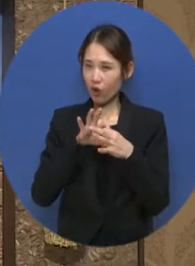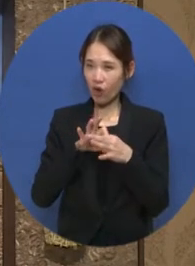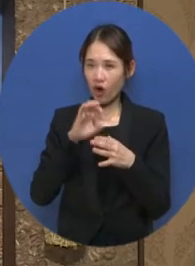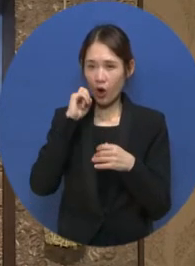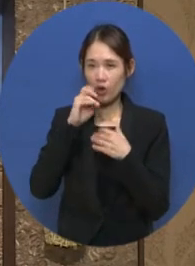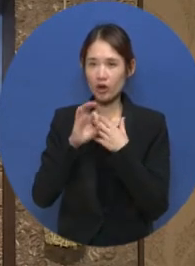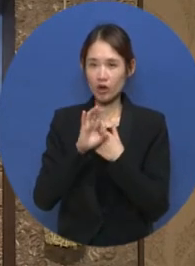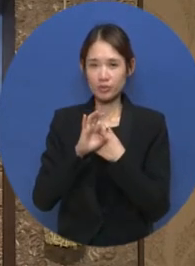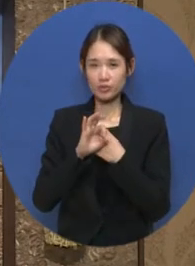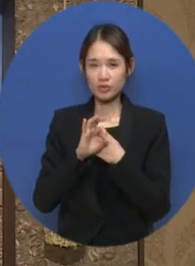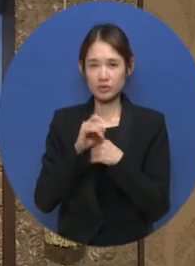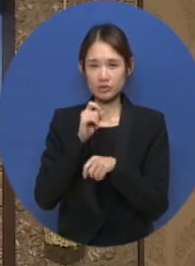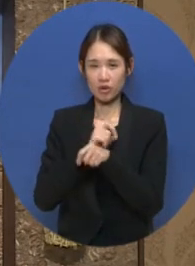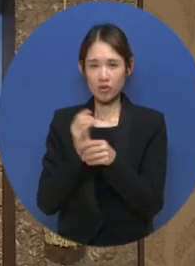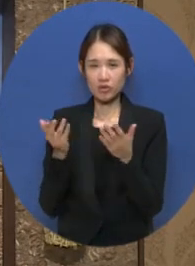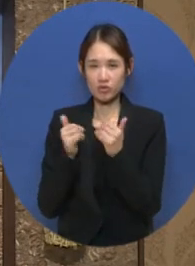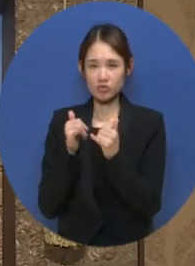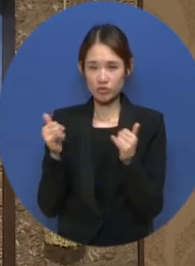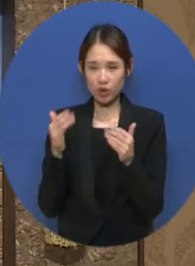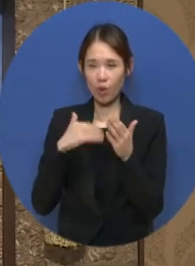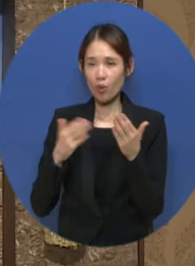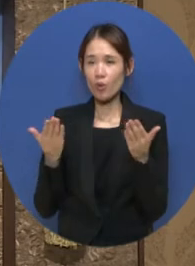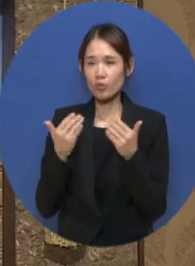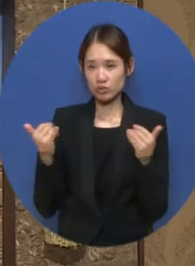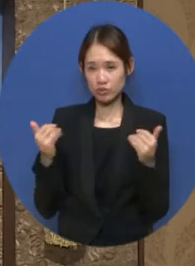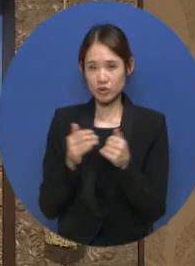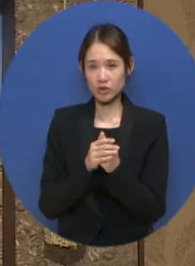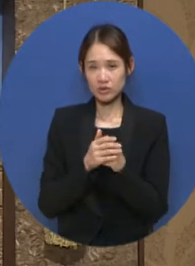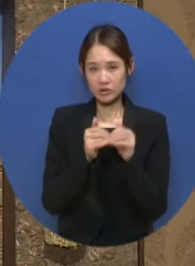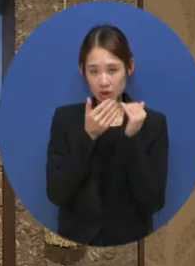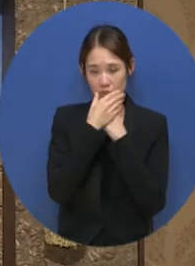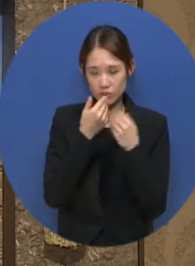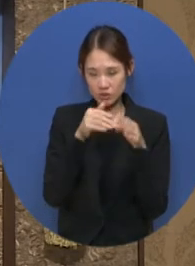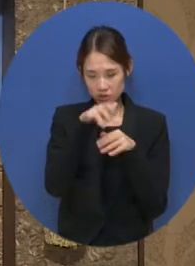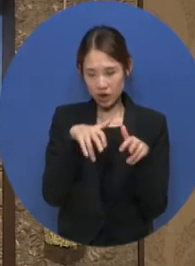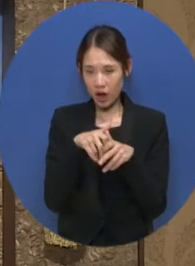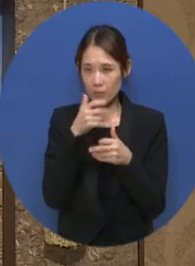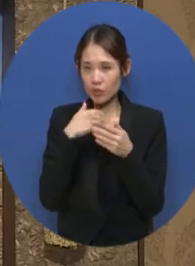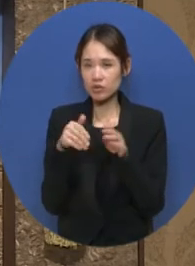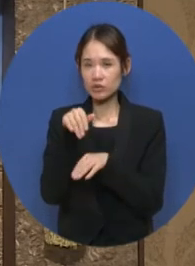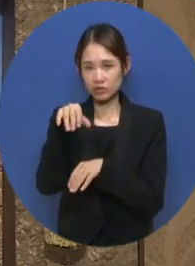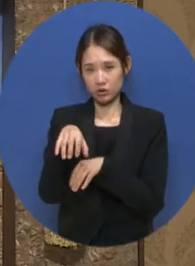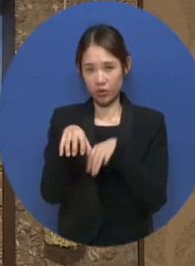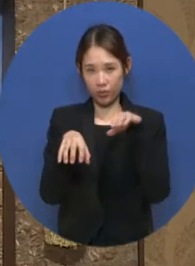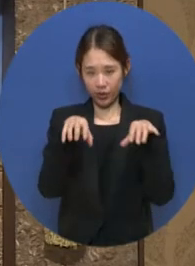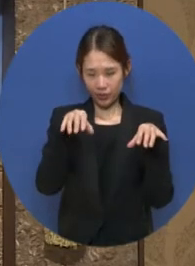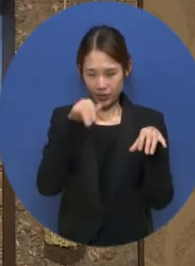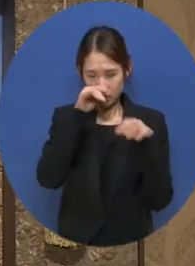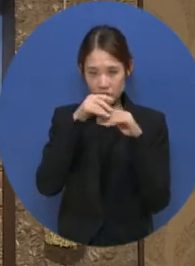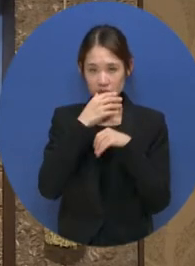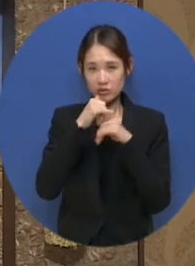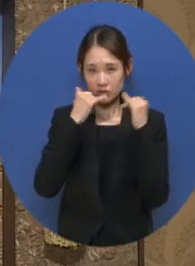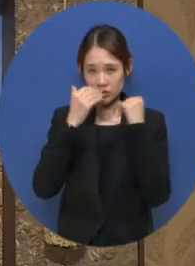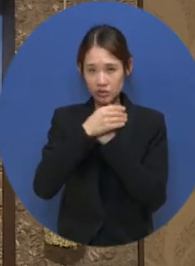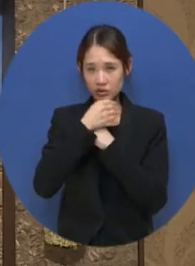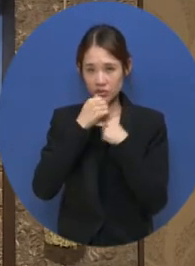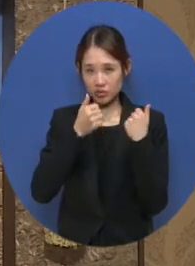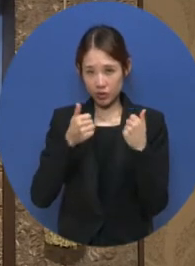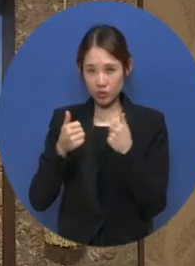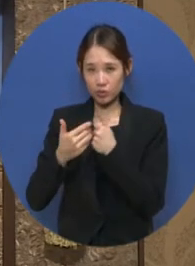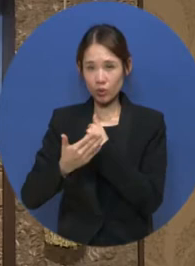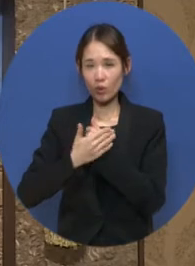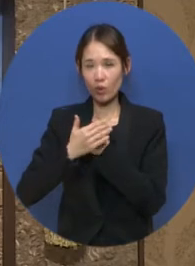있는 4회보기 정답 공무원이나 또 각종 사회복 시설이나 장애 복지 시설에 있는 이사회 복자 사회복지사 들에게